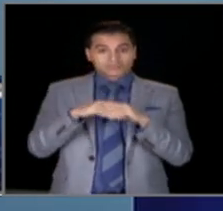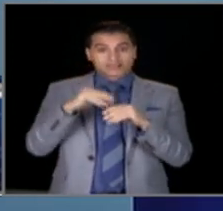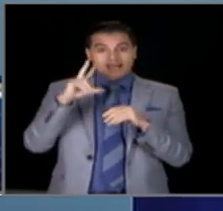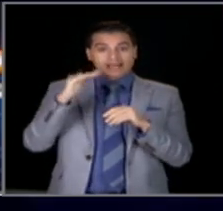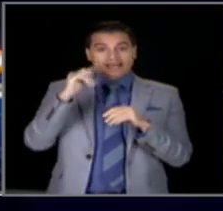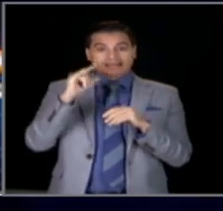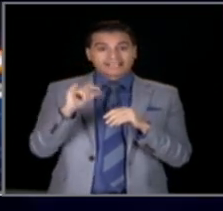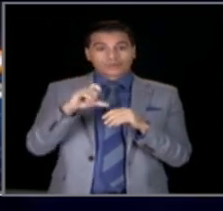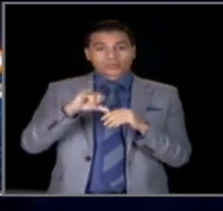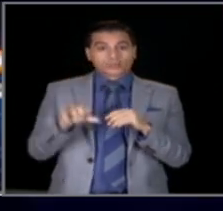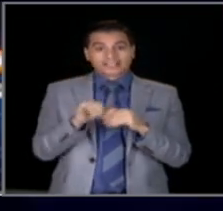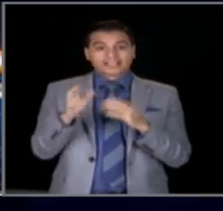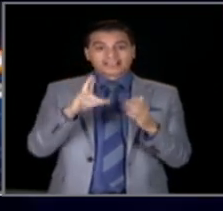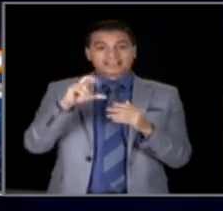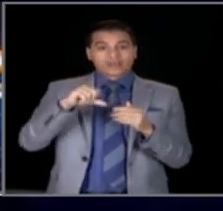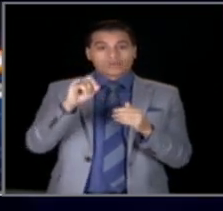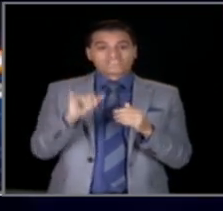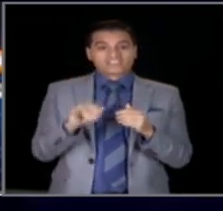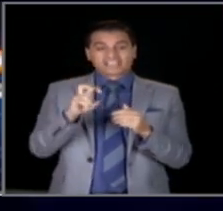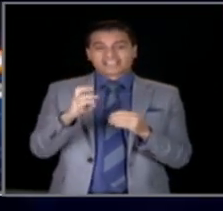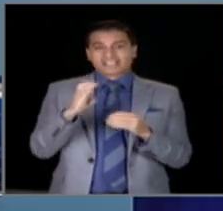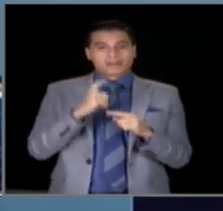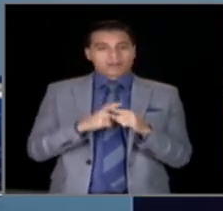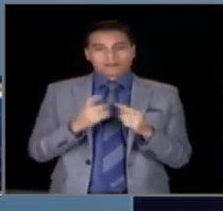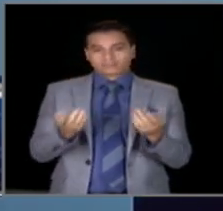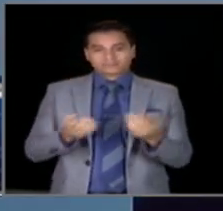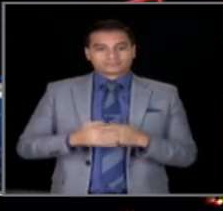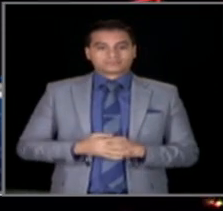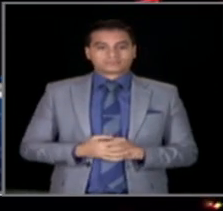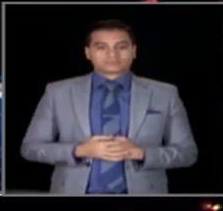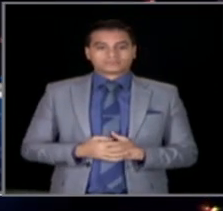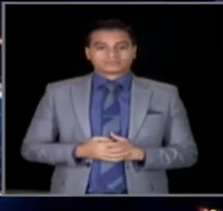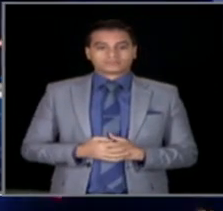الخديوي توفيق. الخديوي توفيق. إجابة خاطئة.